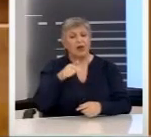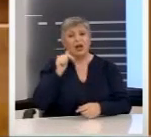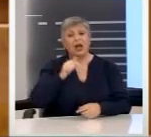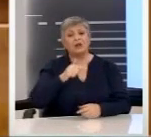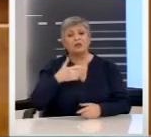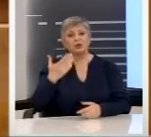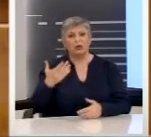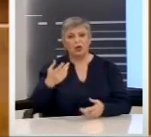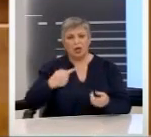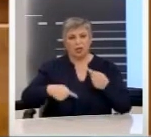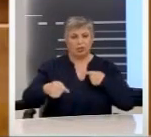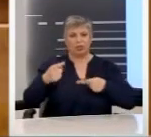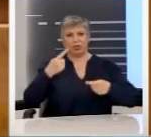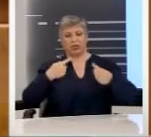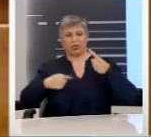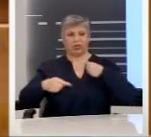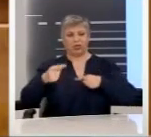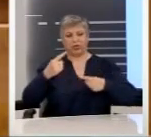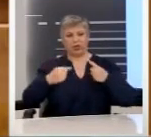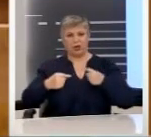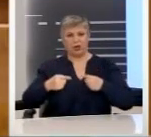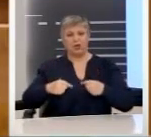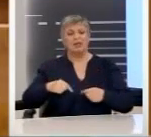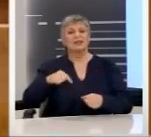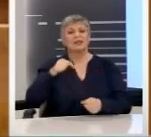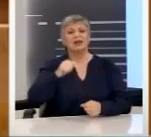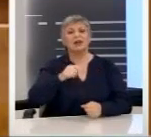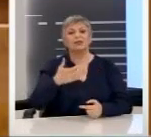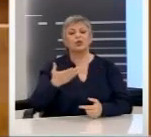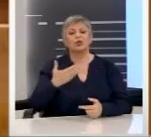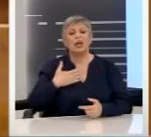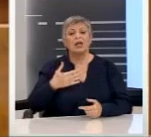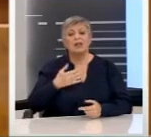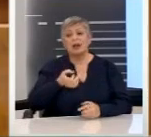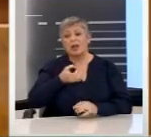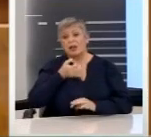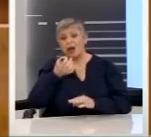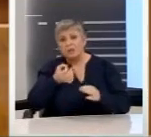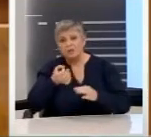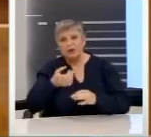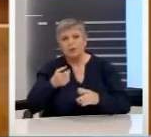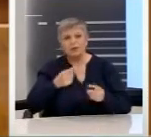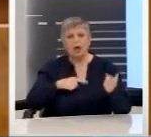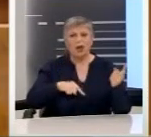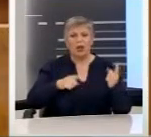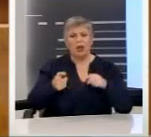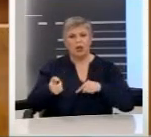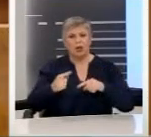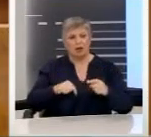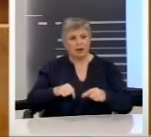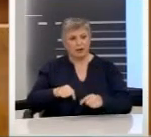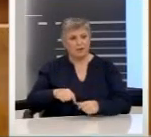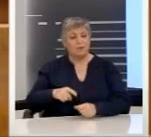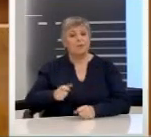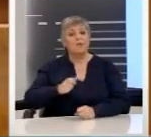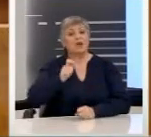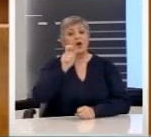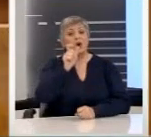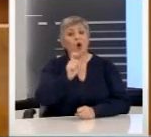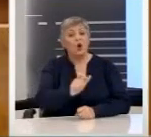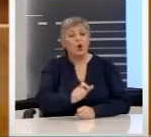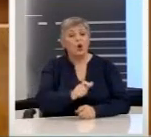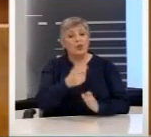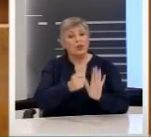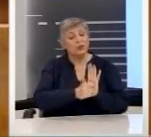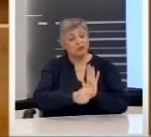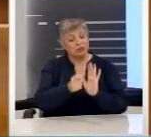να αποδείξει ότι συνεργάζεται με τις αρχές προκειμένου να αποκαλυφθούν και άλλοι εμπλεκόμενοι στην υπόθεση του Νούρου Άννα. Ανέφερε αυθορμήτως ενώπιον του δικαστηρίου, αναφέρεται στα πρακτικά